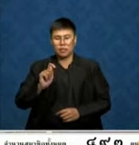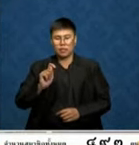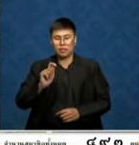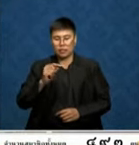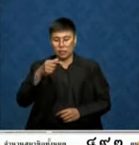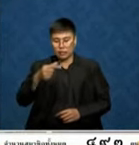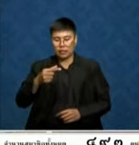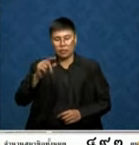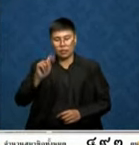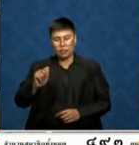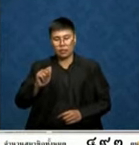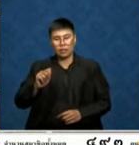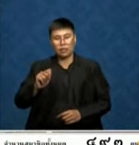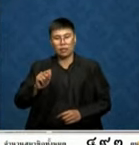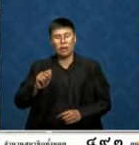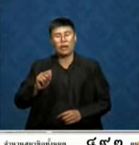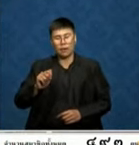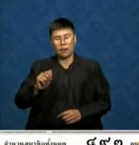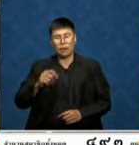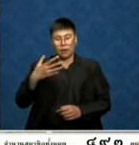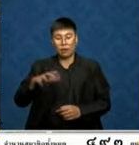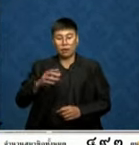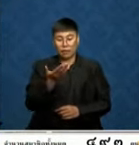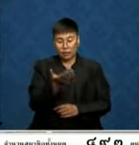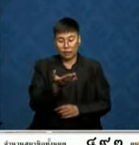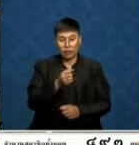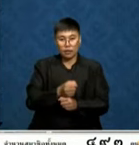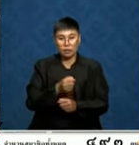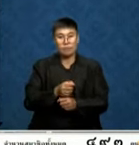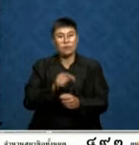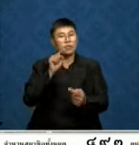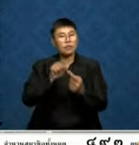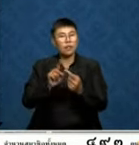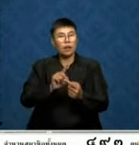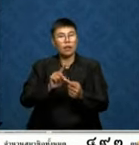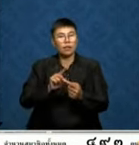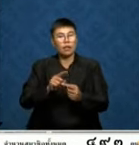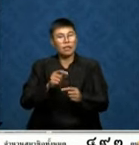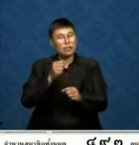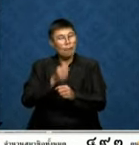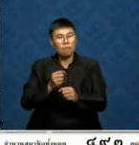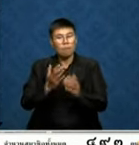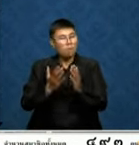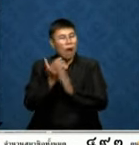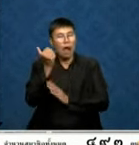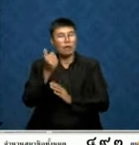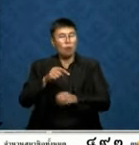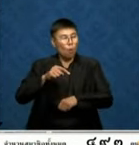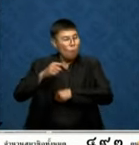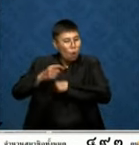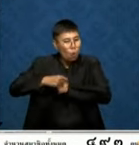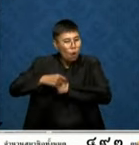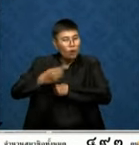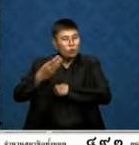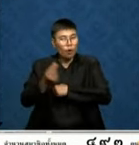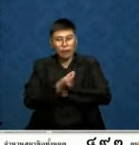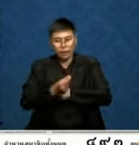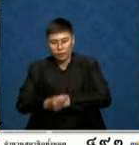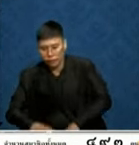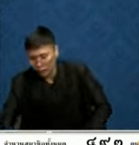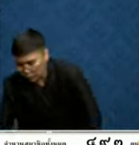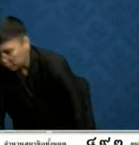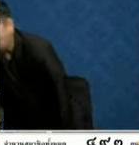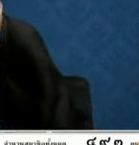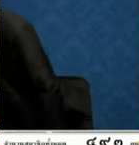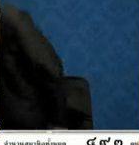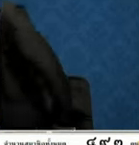ท่านดำเนินการไปถึงไหนและจะผลักดันสำเร็จกี่โมงครับข้อที่3ครับสำหรับประช